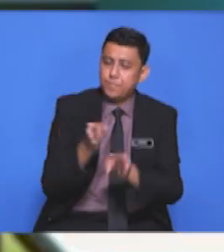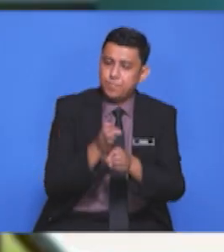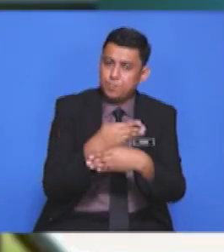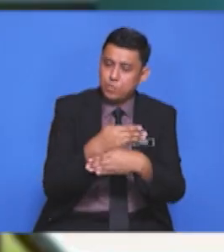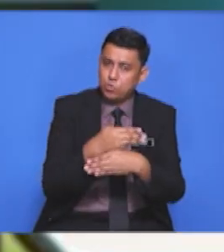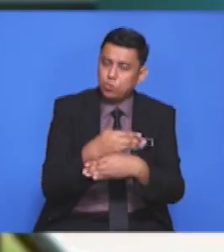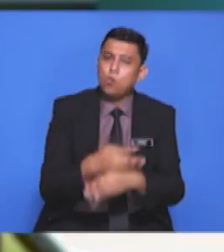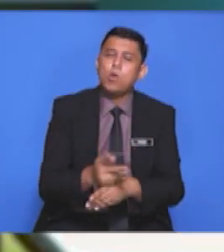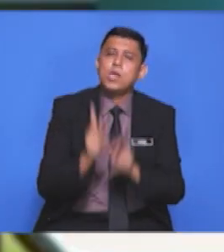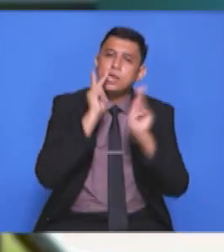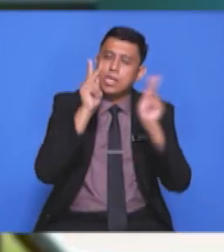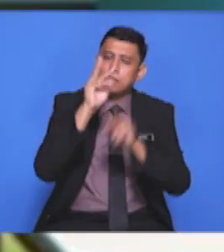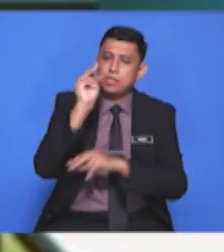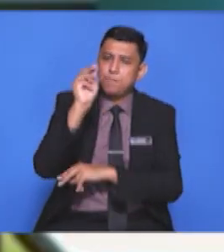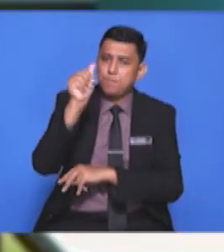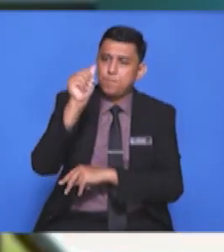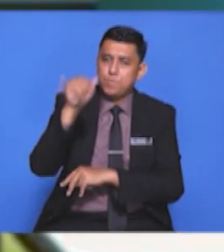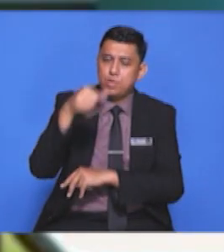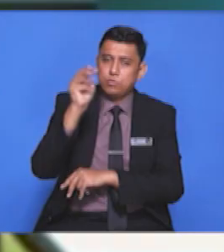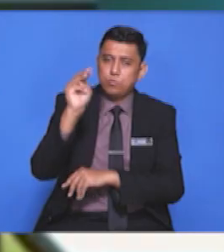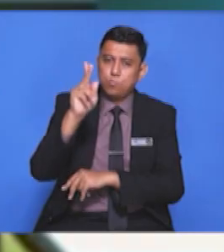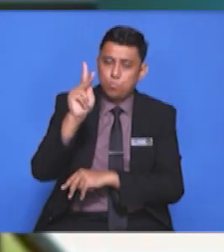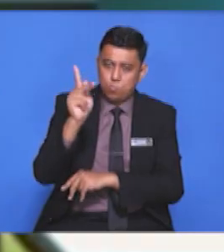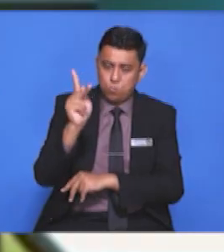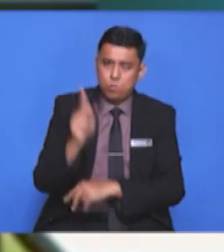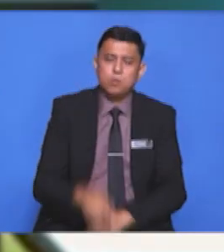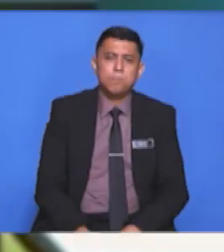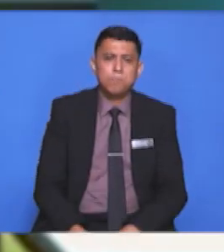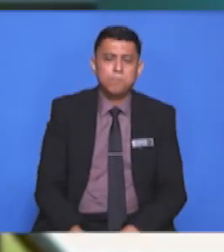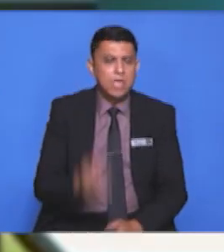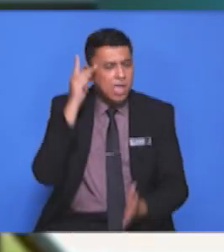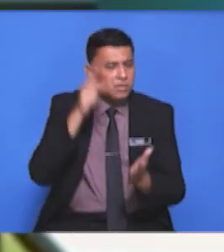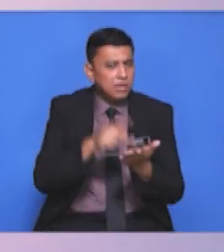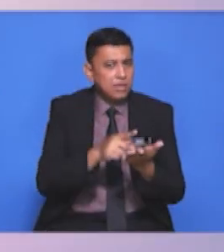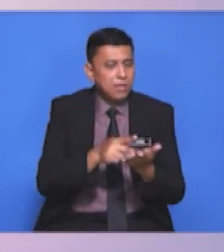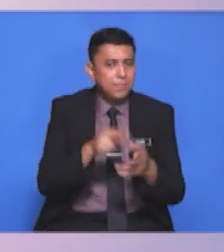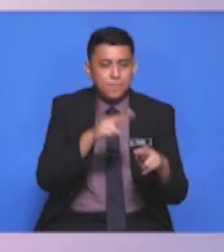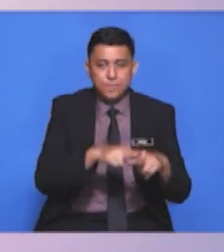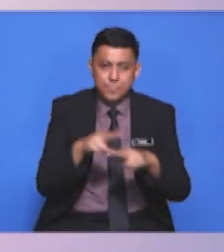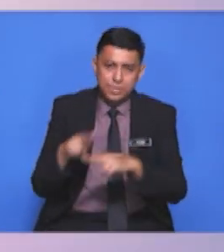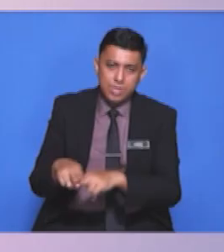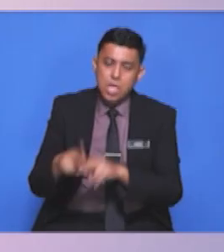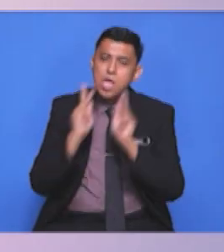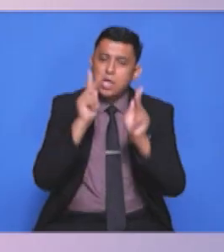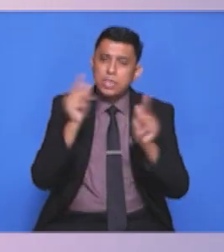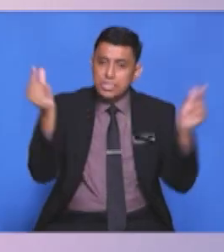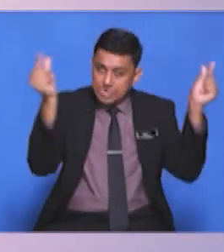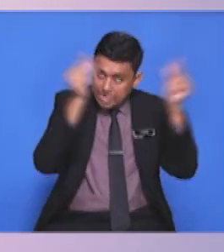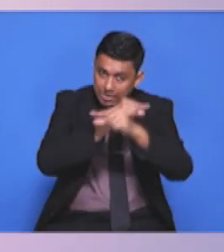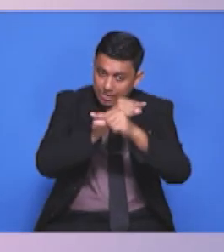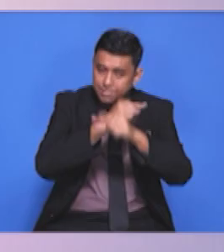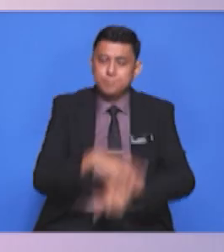kata majmuk seterusnya kita berkenalan pula dengan kategori the best